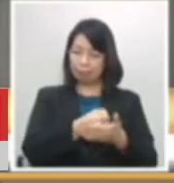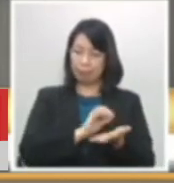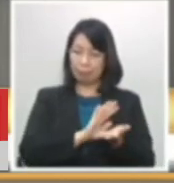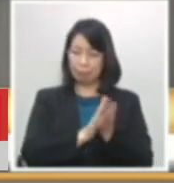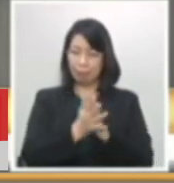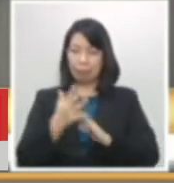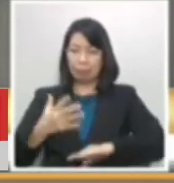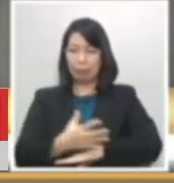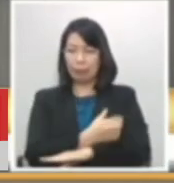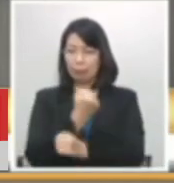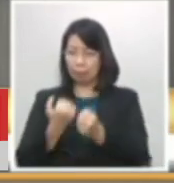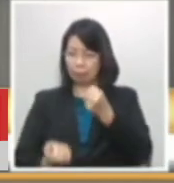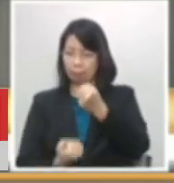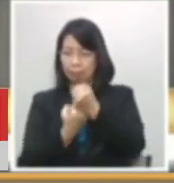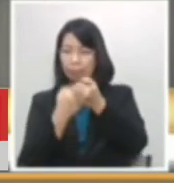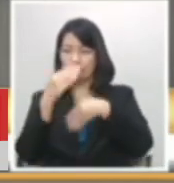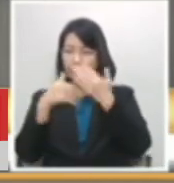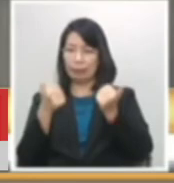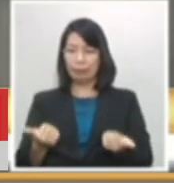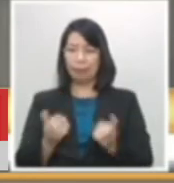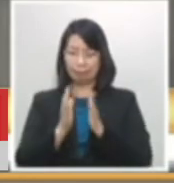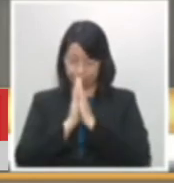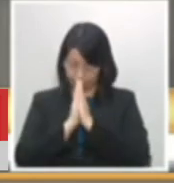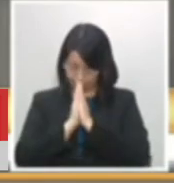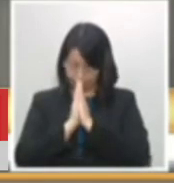องต่อไปผมขอบคุณมากครับ